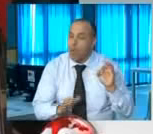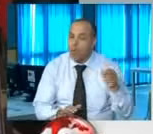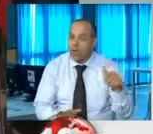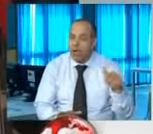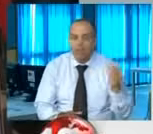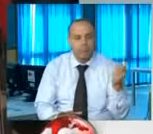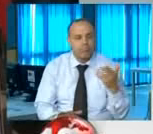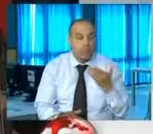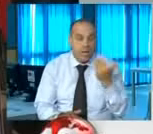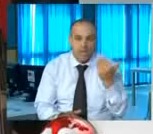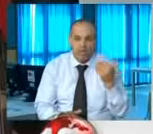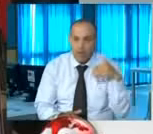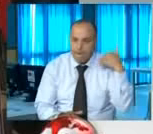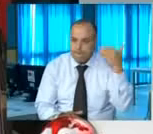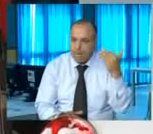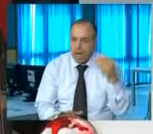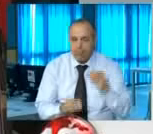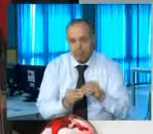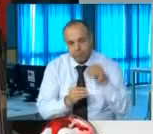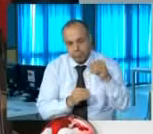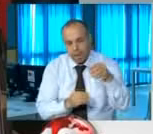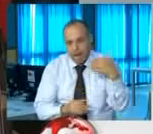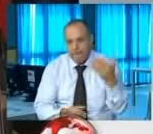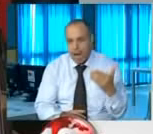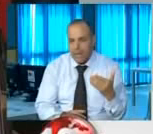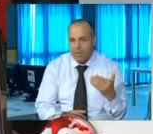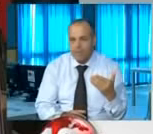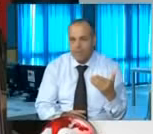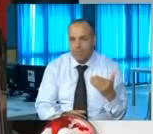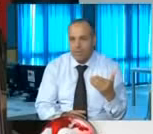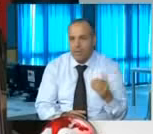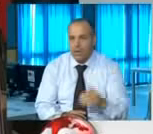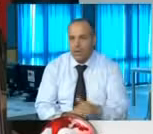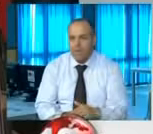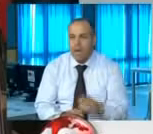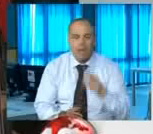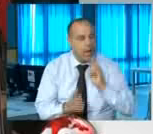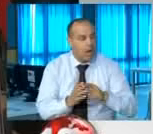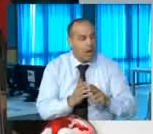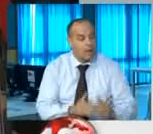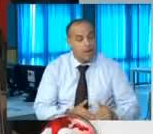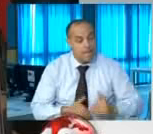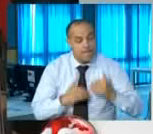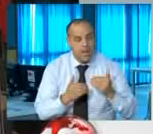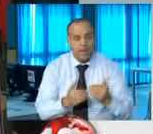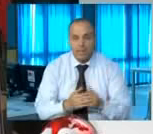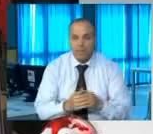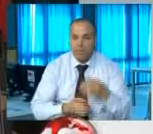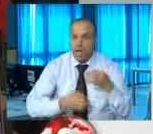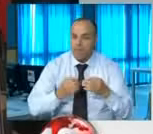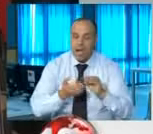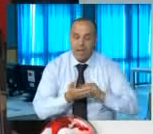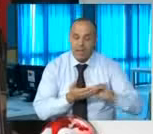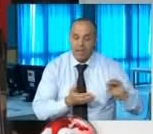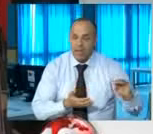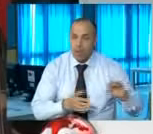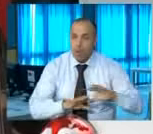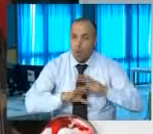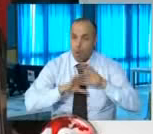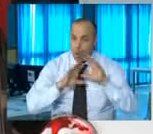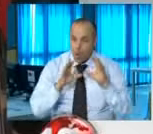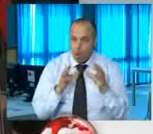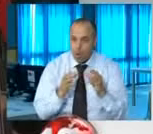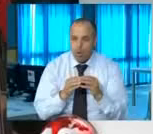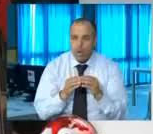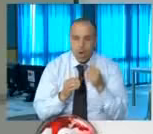عددها، هل سيقع الاستثناء فيما بعد إذا حكى بعد القرارات المحكمة الإدارية، كل هذا إذا متوقف